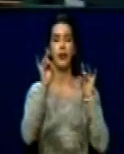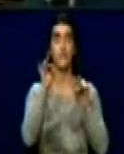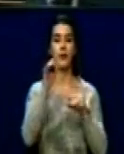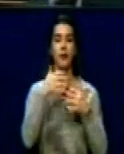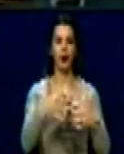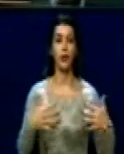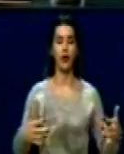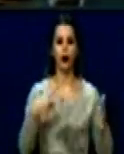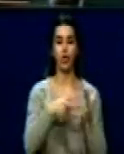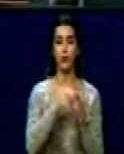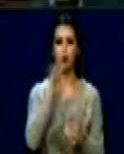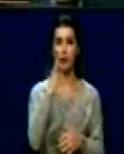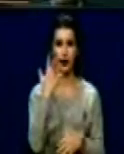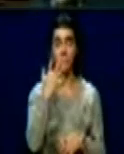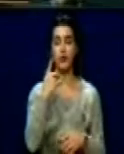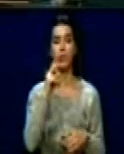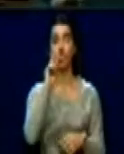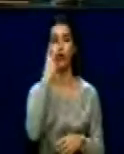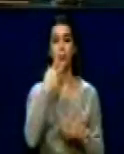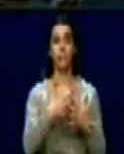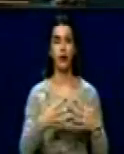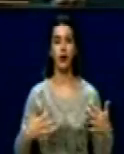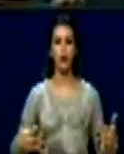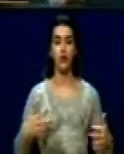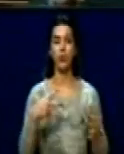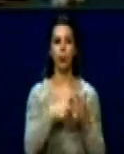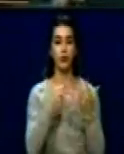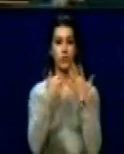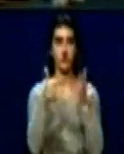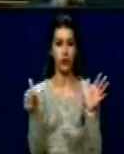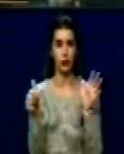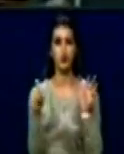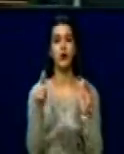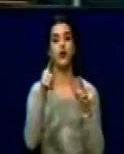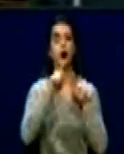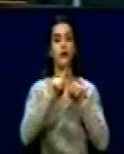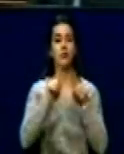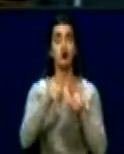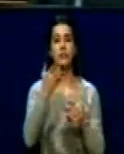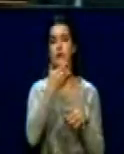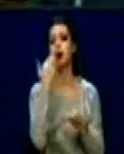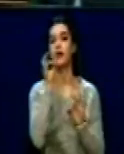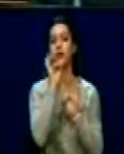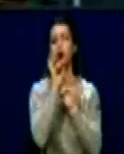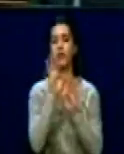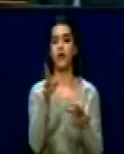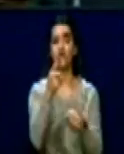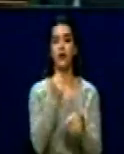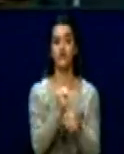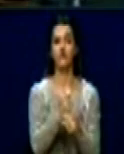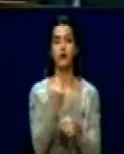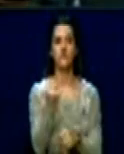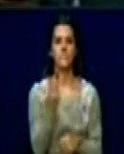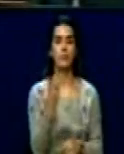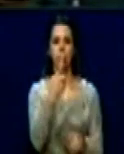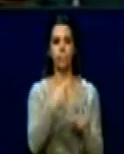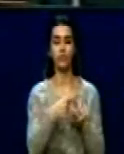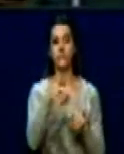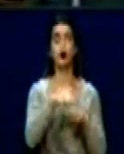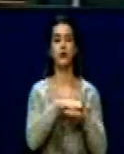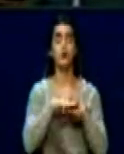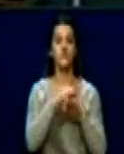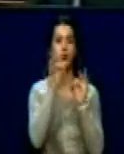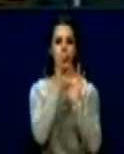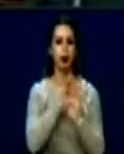vitin 2015 dhe 12 milion në vitin 2016, gjë që shihet që nuk ka fare projektim, po thuhet se është projektim, po nuk ka fare bazim